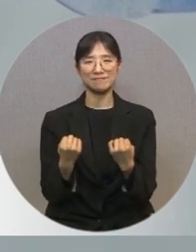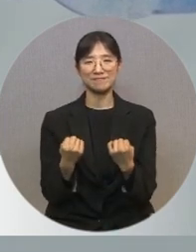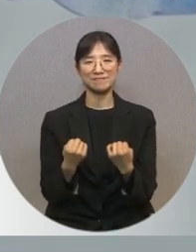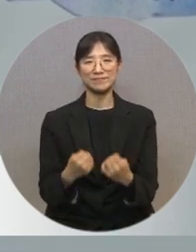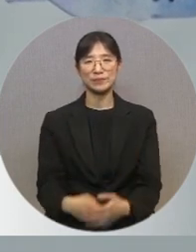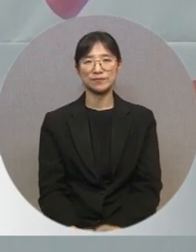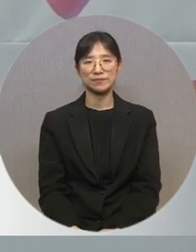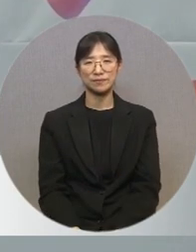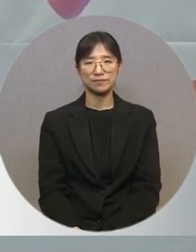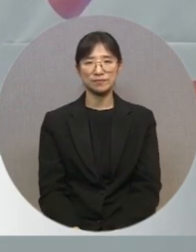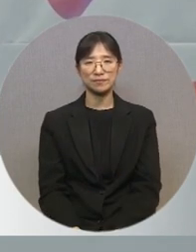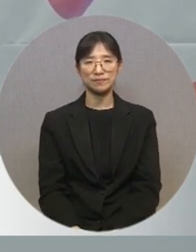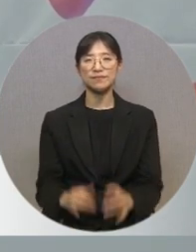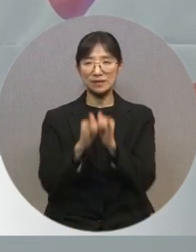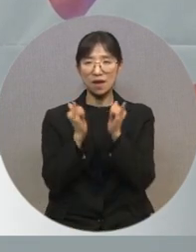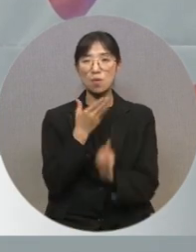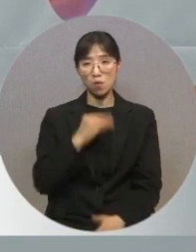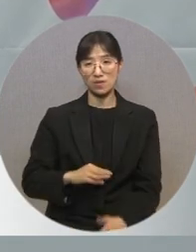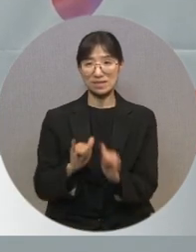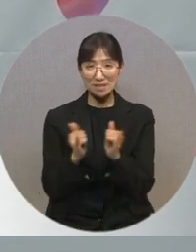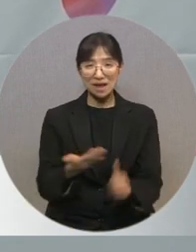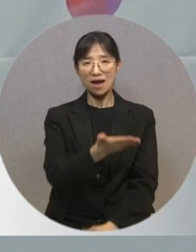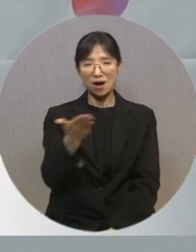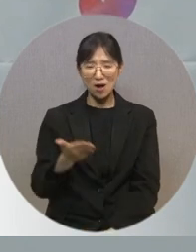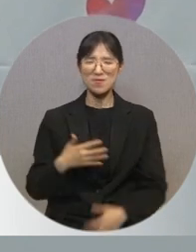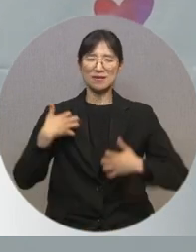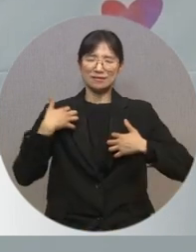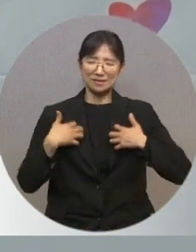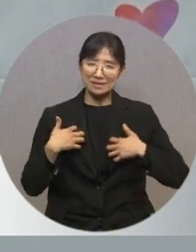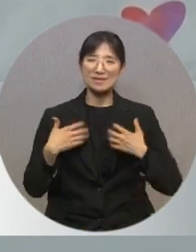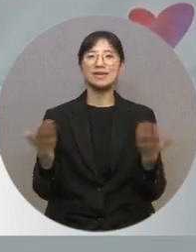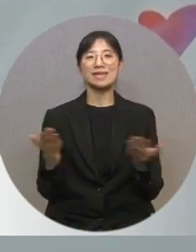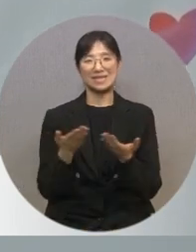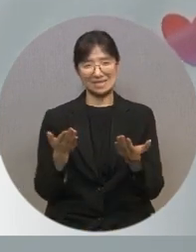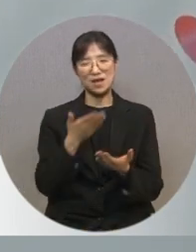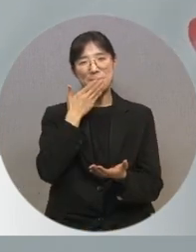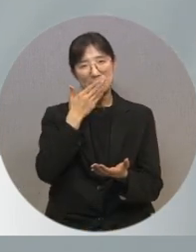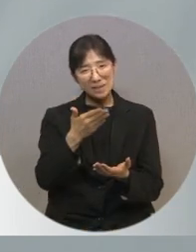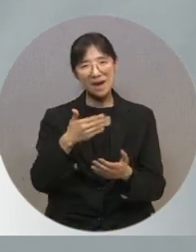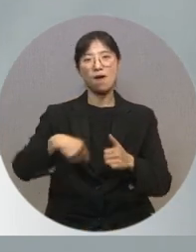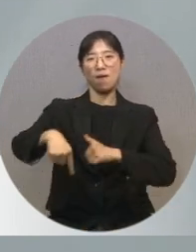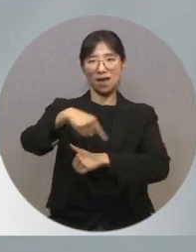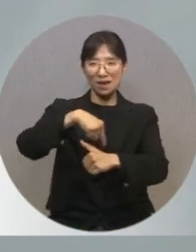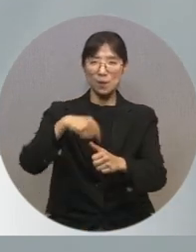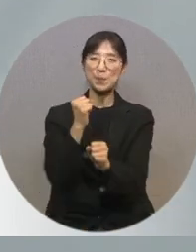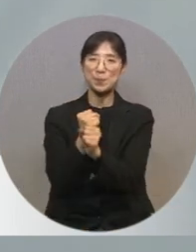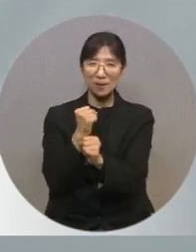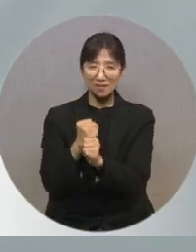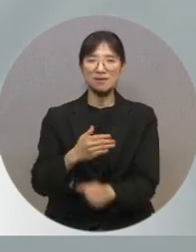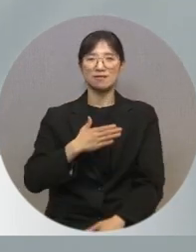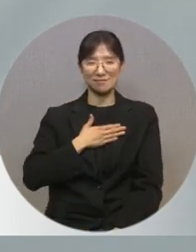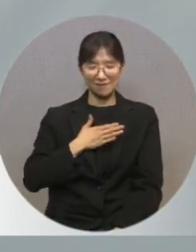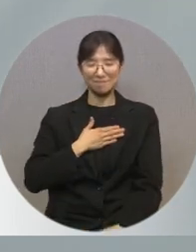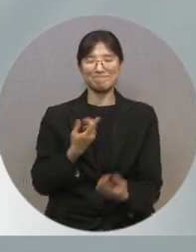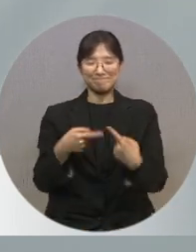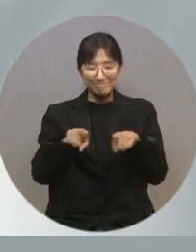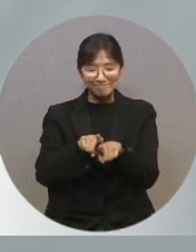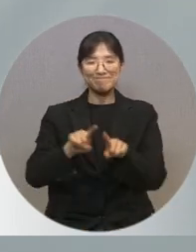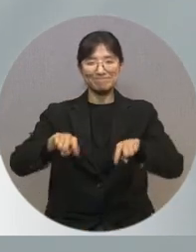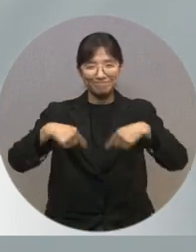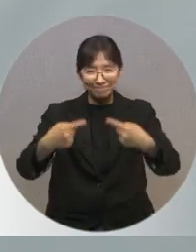있다고 생각합니다. 사회복지사 여러분들이 신나서 일할 수 있는 여건을 만드는데 저도 역시